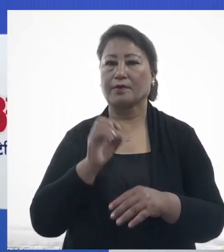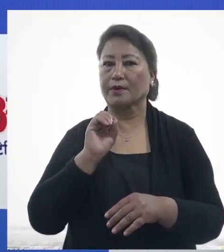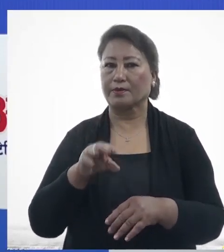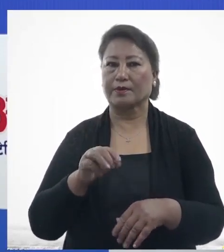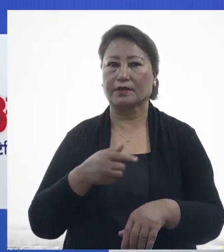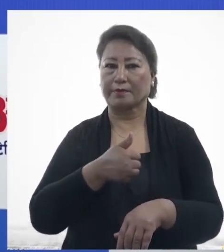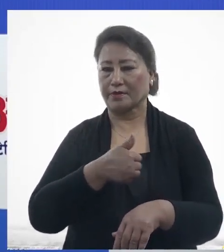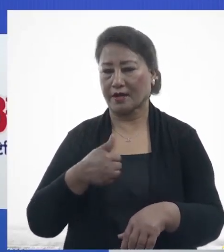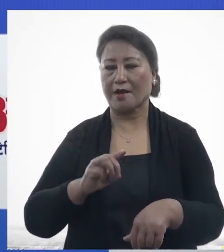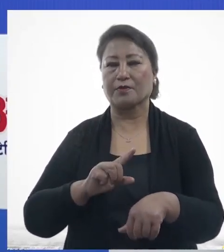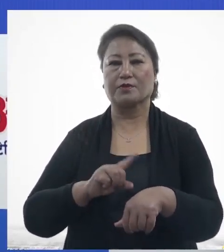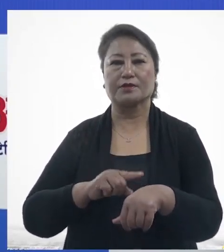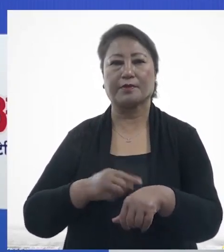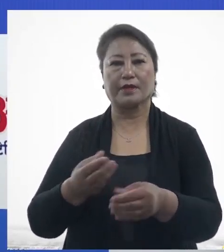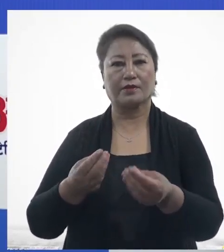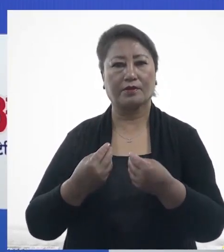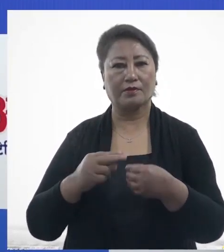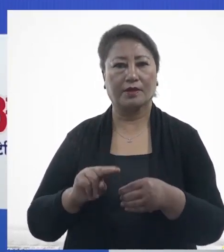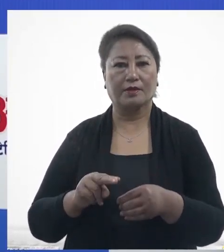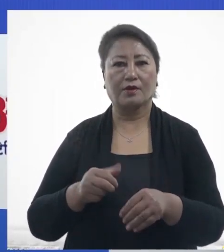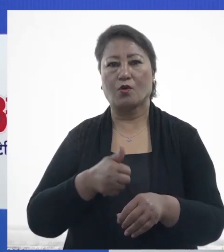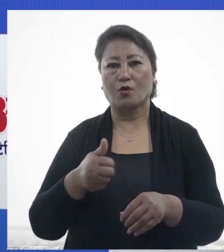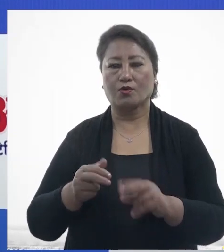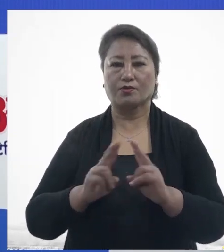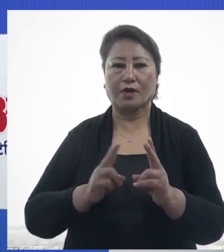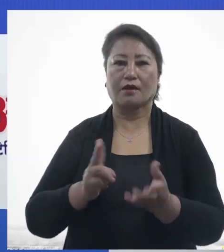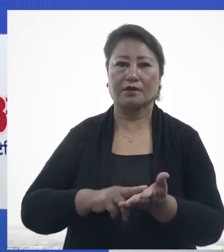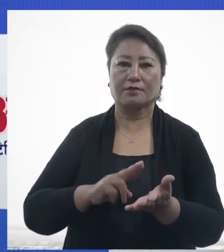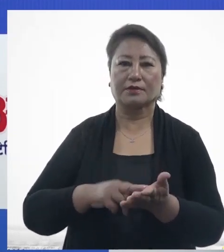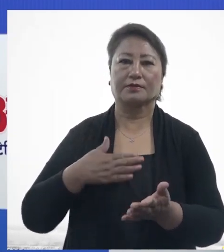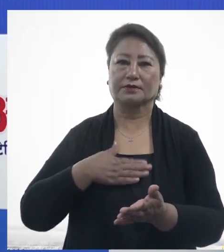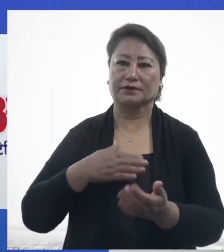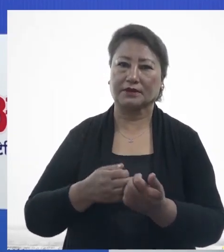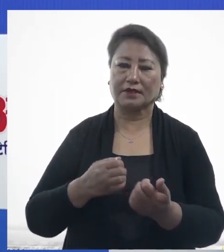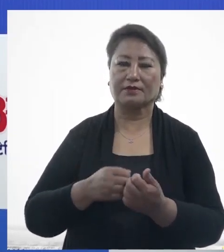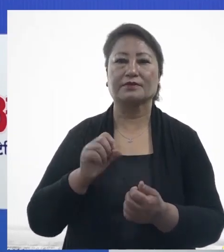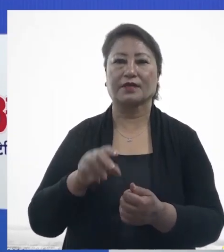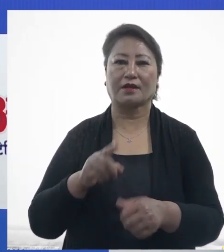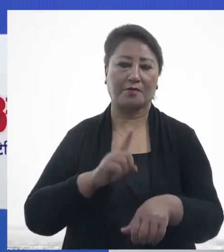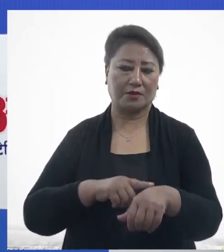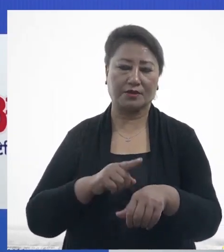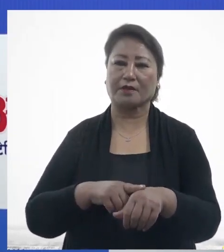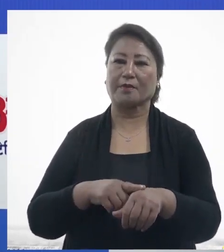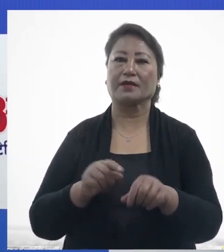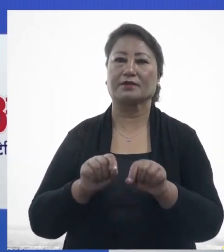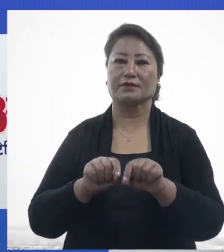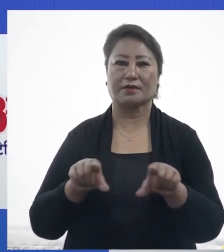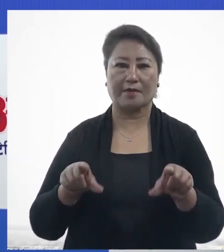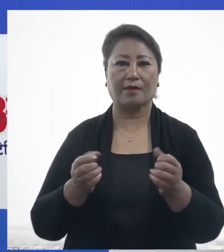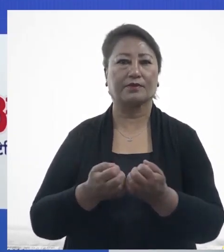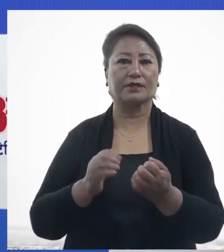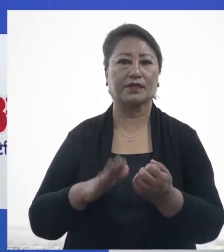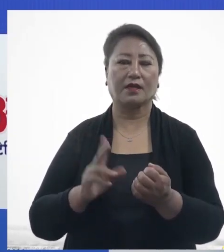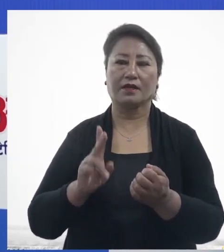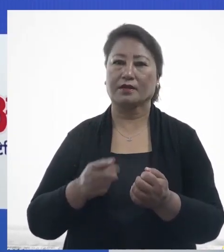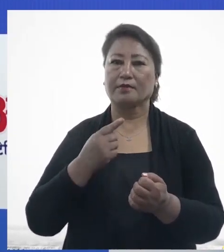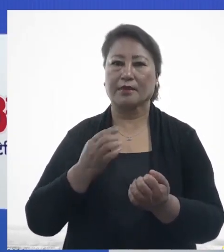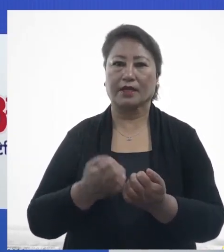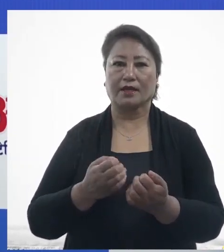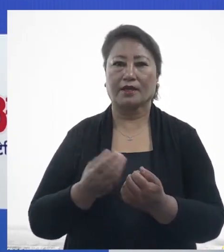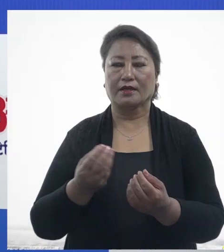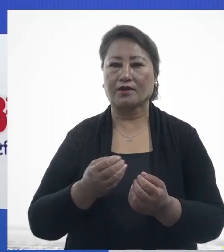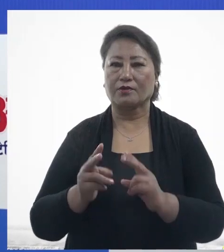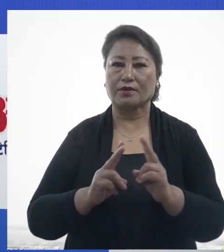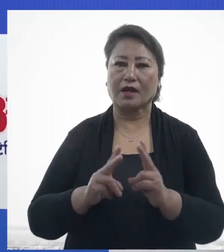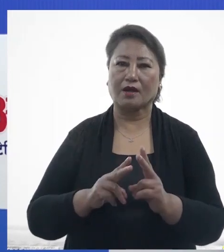यहाँको लाई चाहिँ म चाहिँ अझै केही कुरा गरिराखौँ भन्ने लागिरहेको छ हाम्रो प्राविधिक साथीले जनाइसक्नु भएको छ। यति भन्दा भन्दै मैले केही छुटाएँ